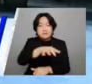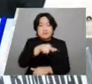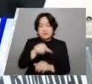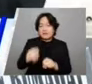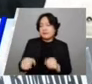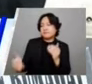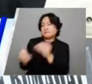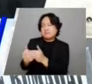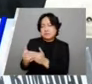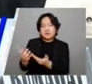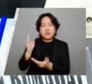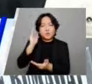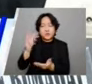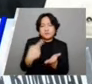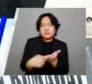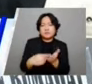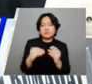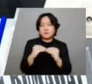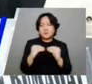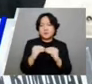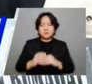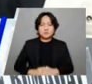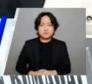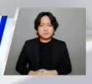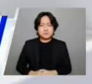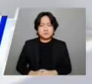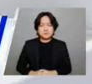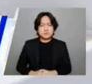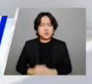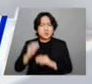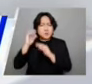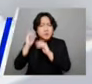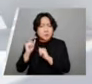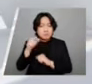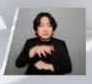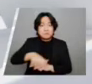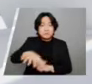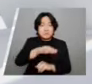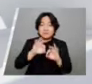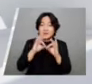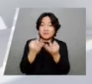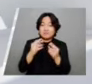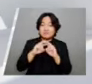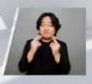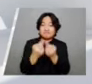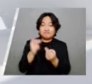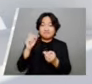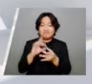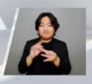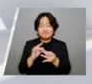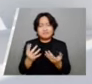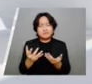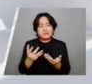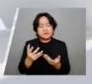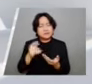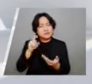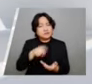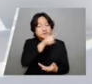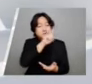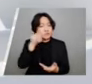hakbang. Pero sana raw, tulungan sila ng gobyerno. Baka po pwedeng tingnan no, ng Department of Justice